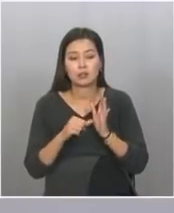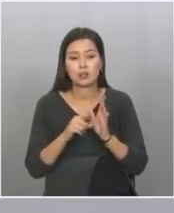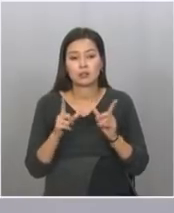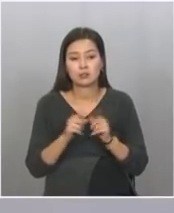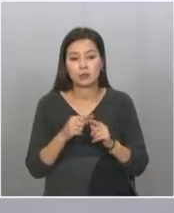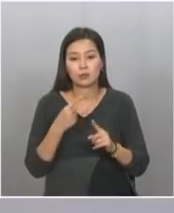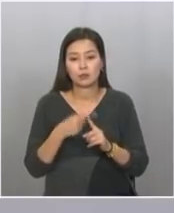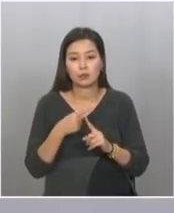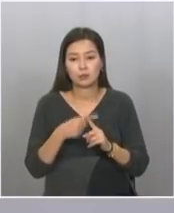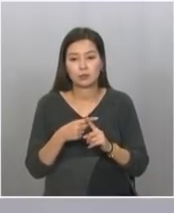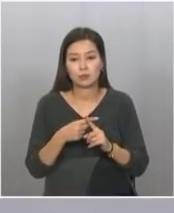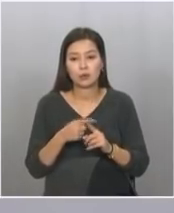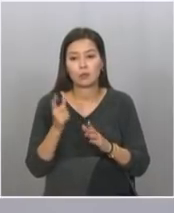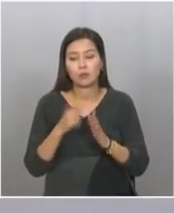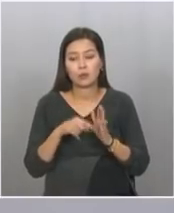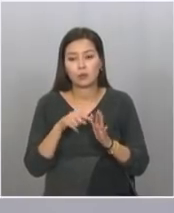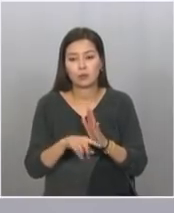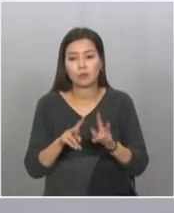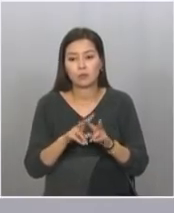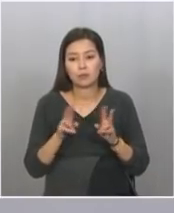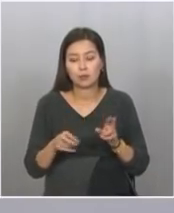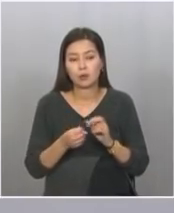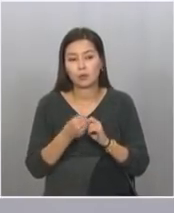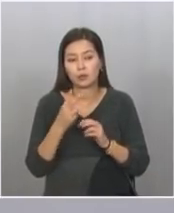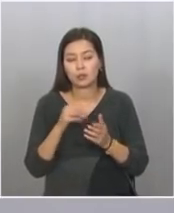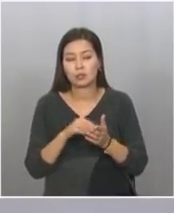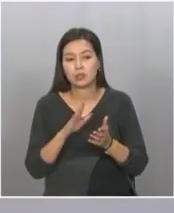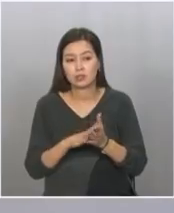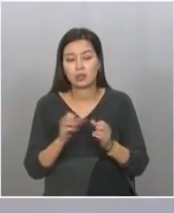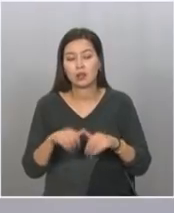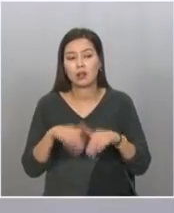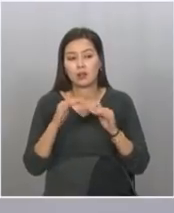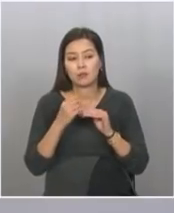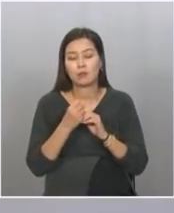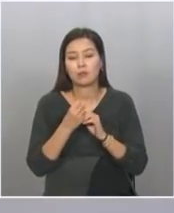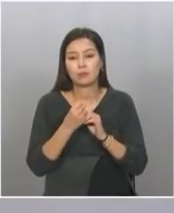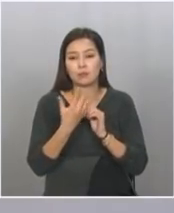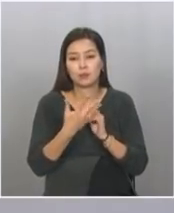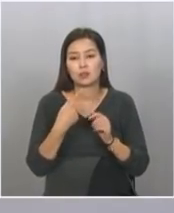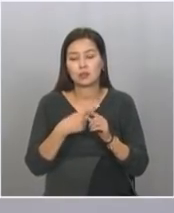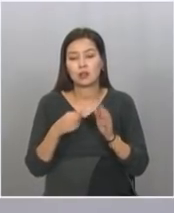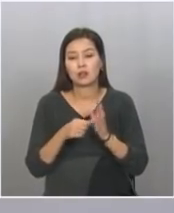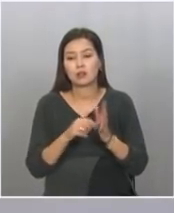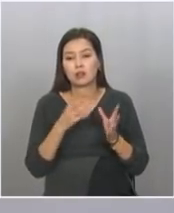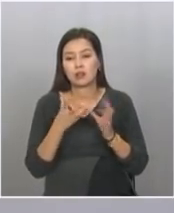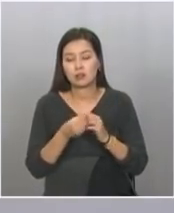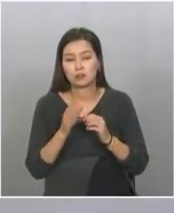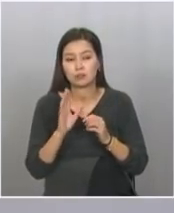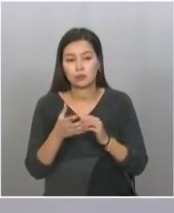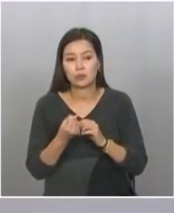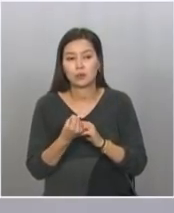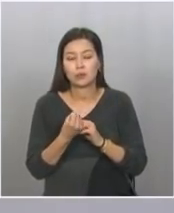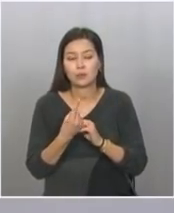қосындысы. Бөлімдер бірдей 12-ні жазамыз, ал алымында 5 пен 6-ның қосындысы жазылады.